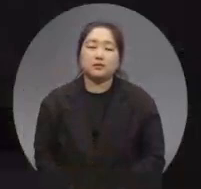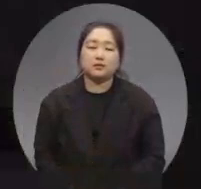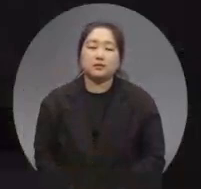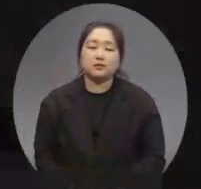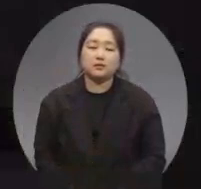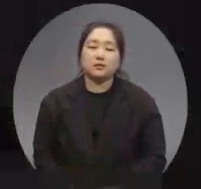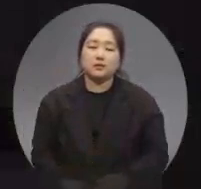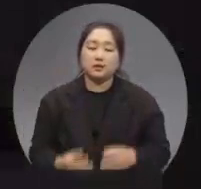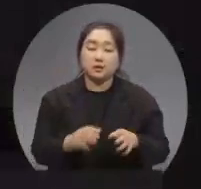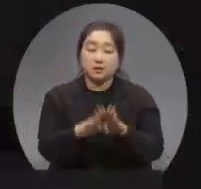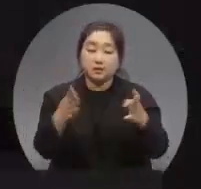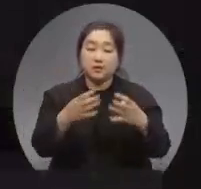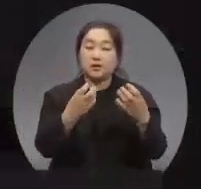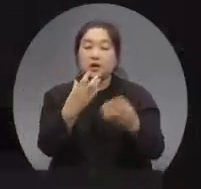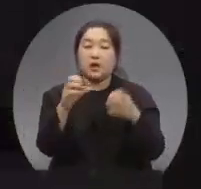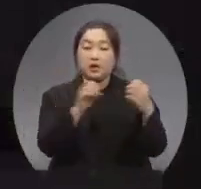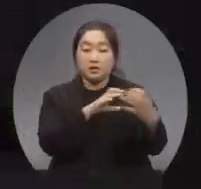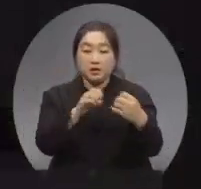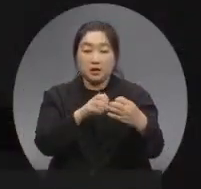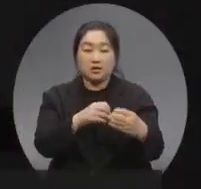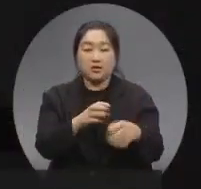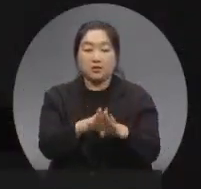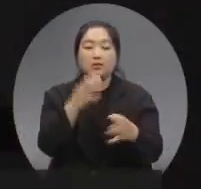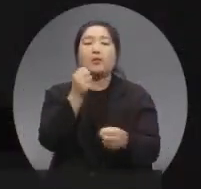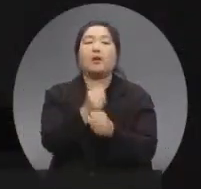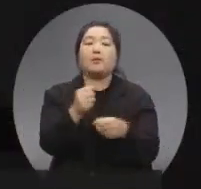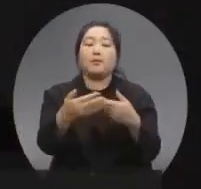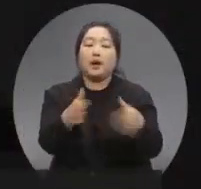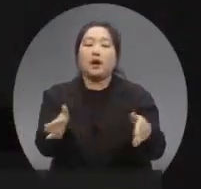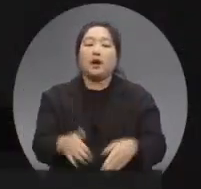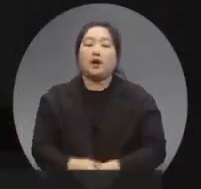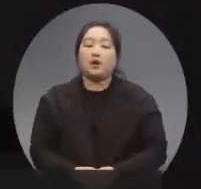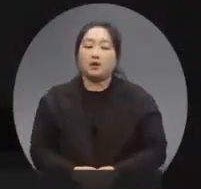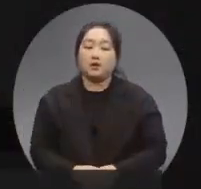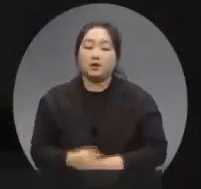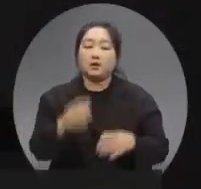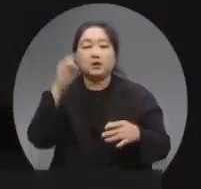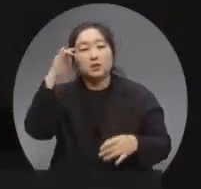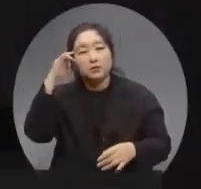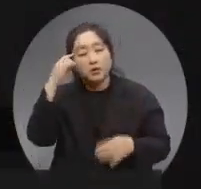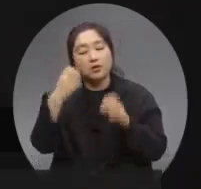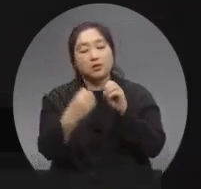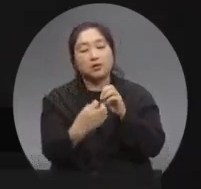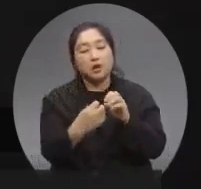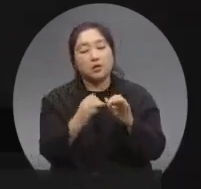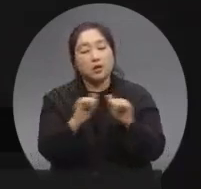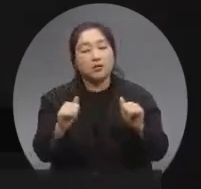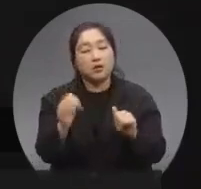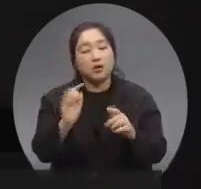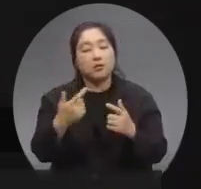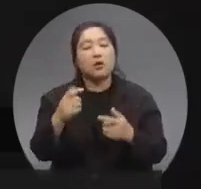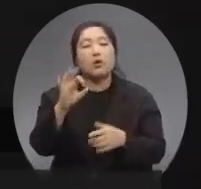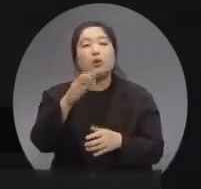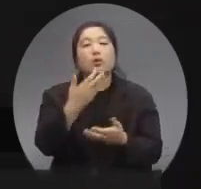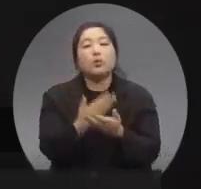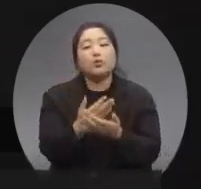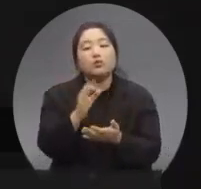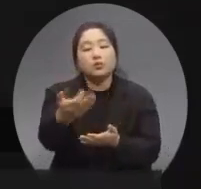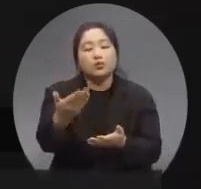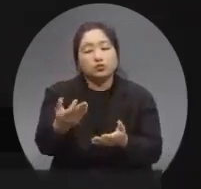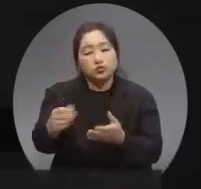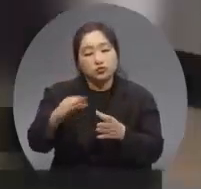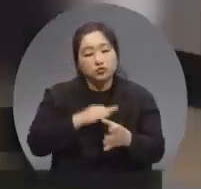오픈 채팅 같은 거 켜가지고 만들었어요, 방을. 심심한데 대화할 사람, 아니면 용돈 좀